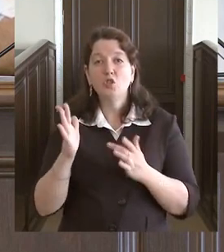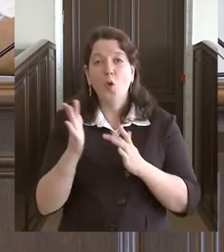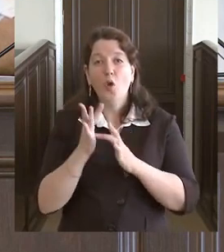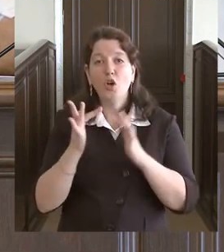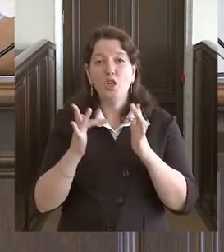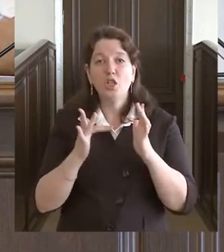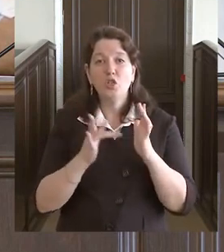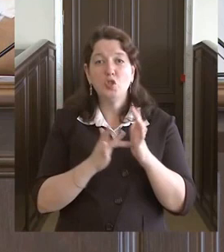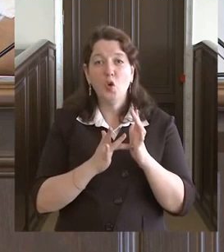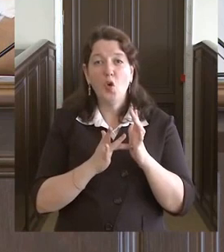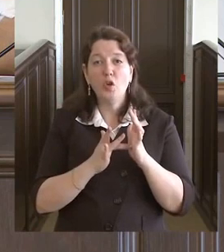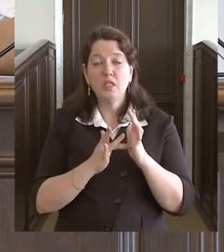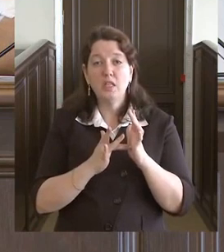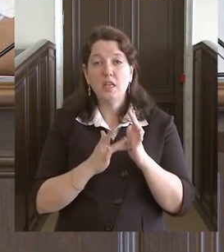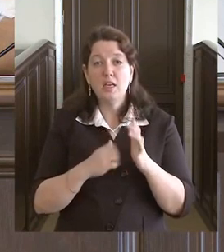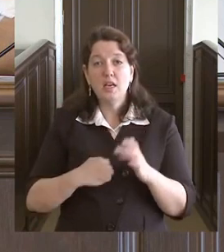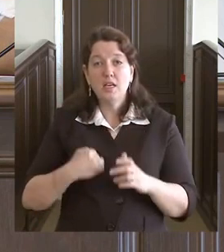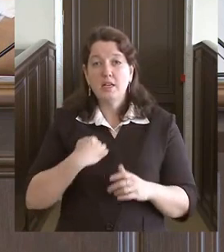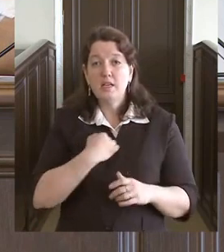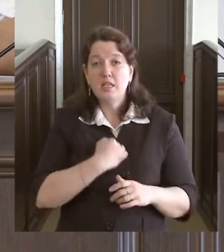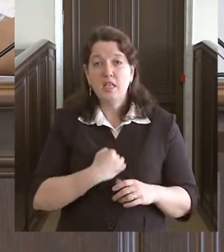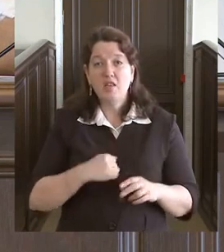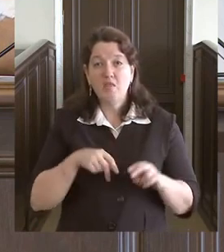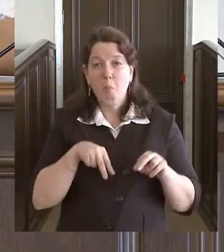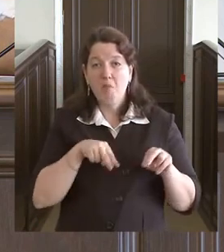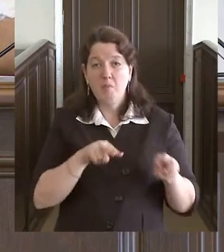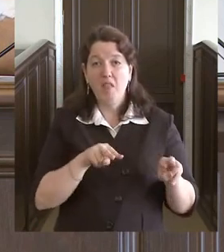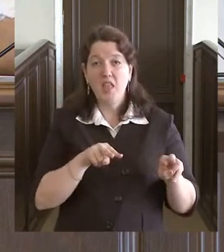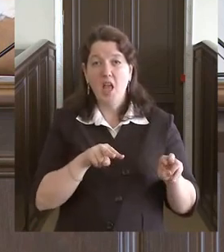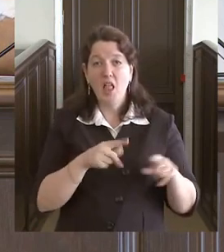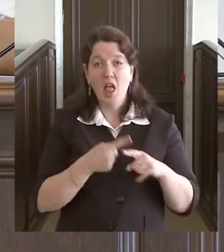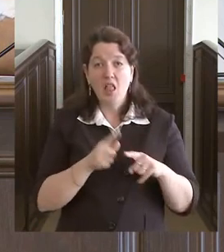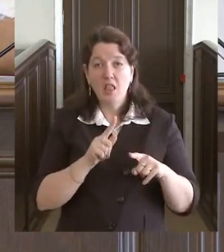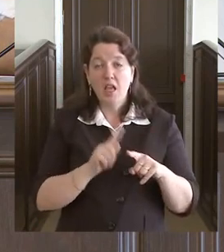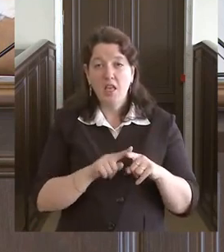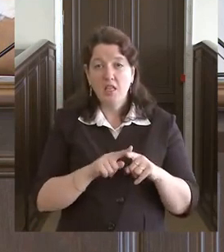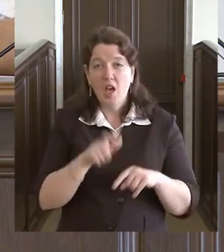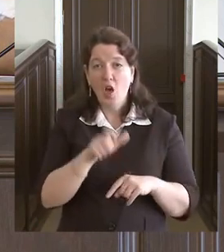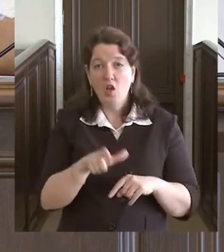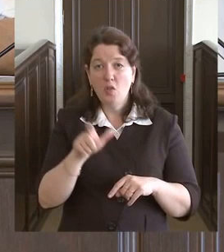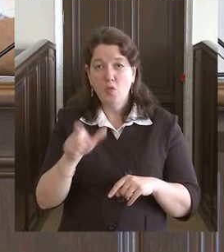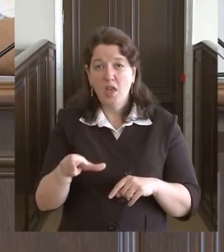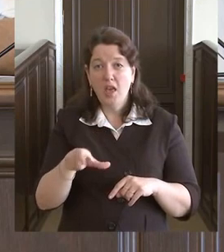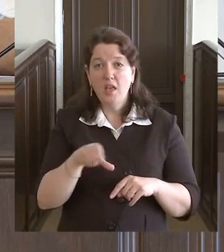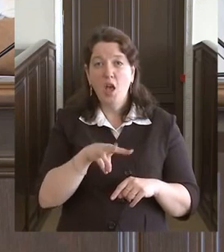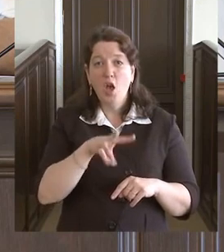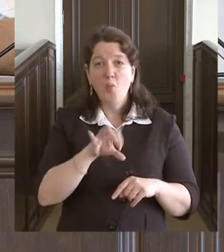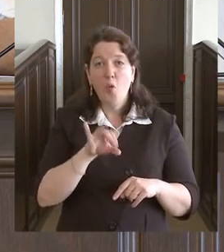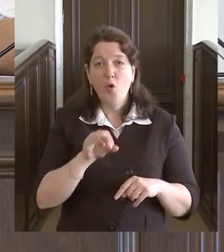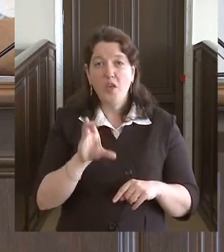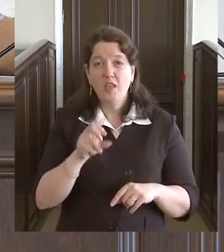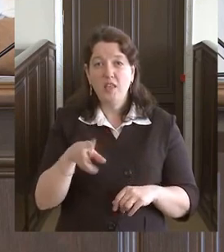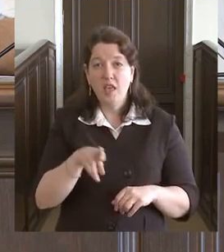с гневом посмотрел на этих законников помните фарисеев